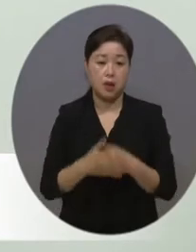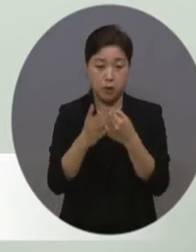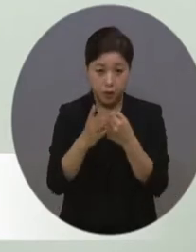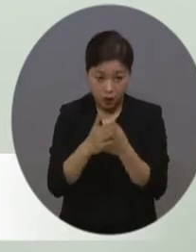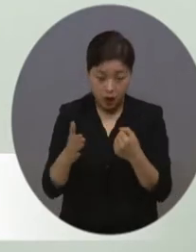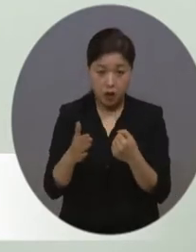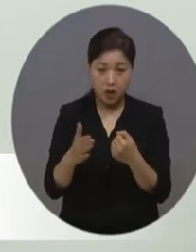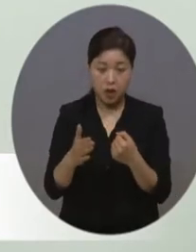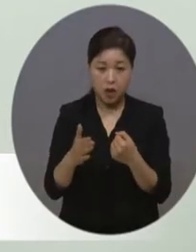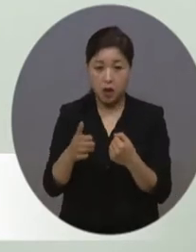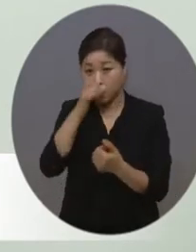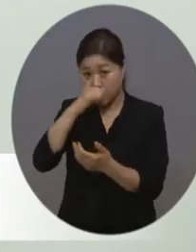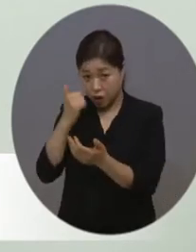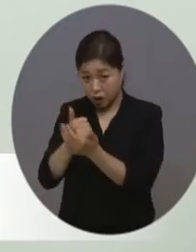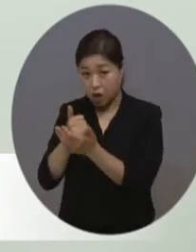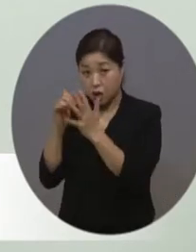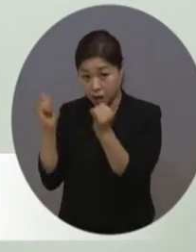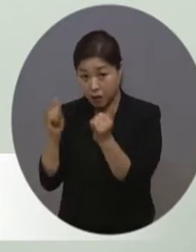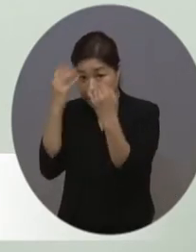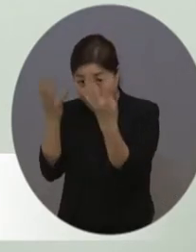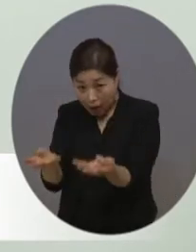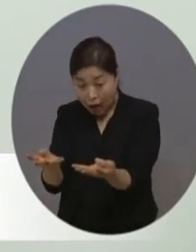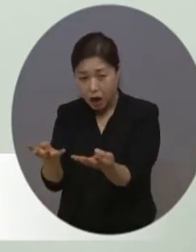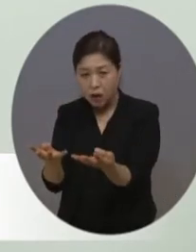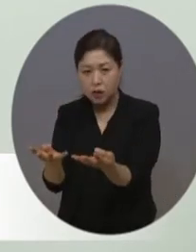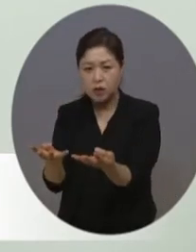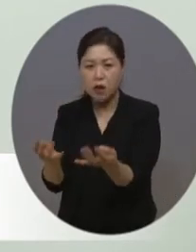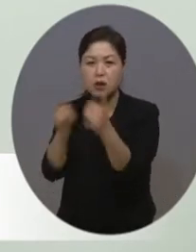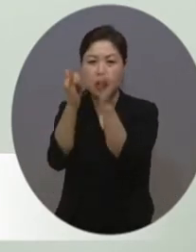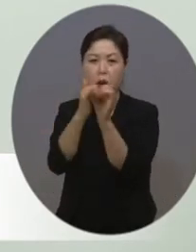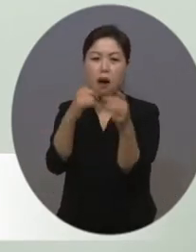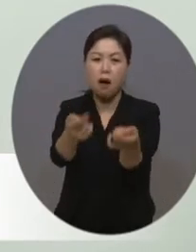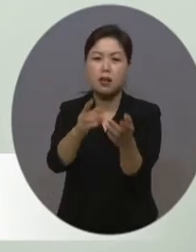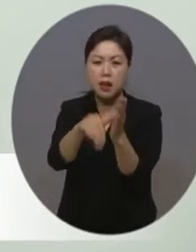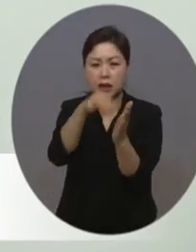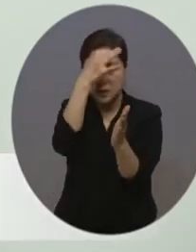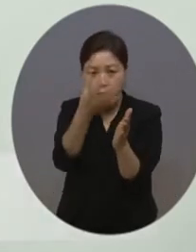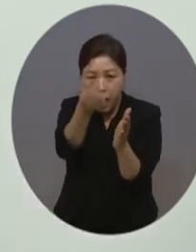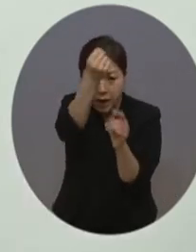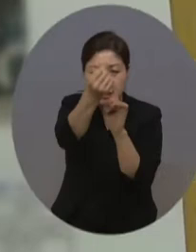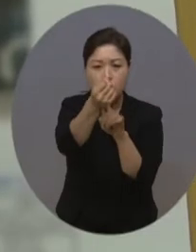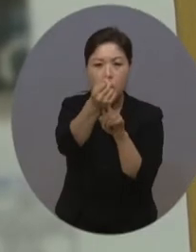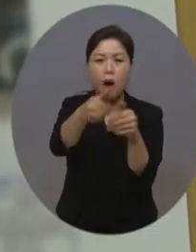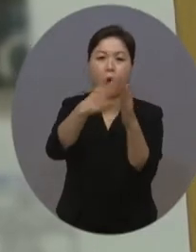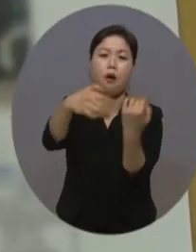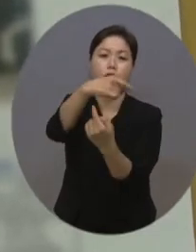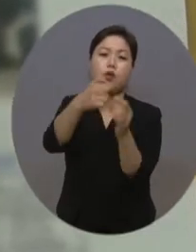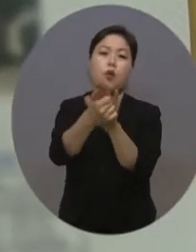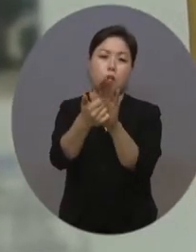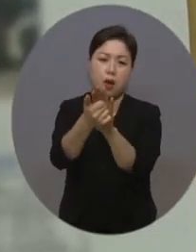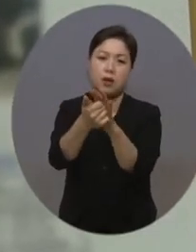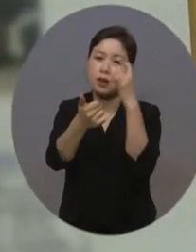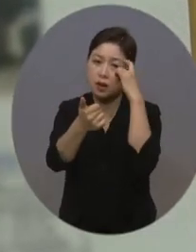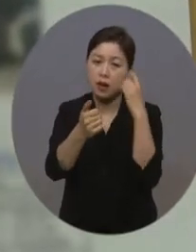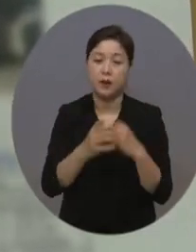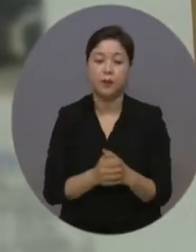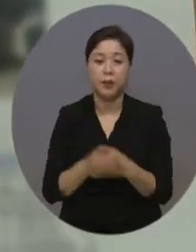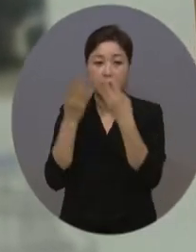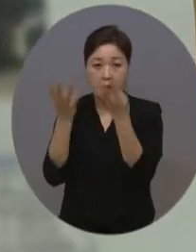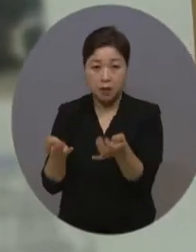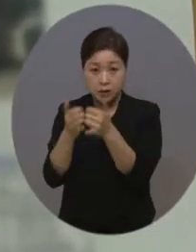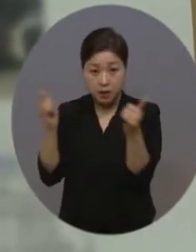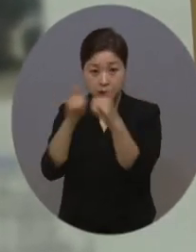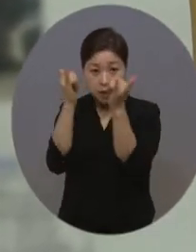나와서 배웠던 그 기술을 창업을 시켜줘야겠다는 그 생각을 갖고 출소자들의 사회 적응과